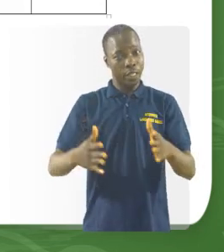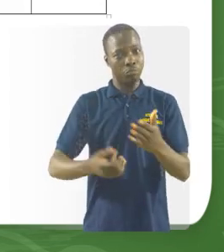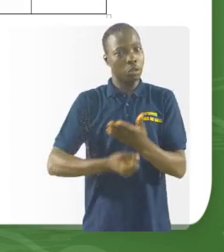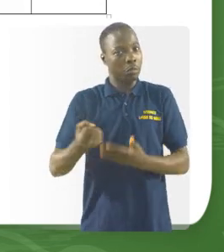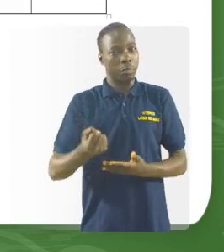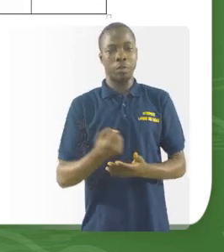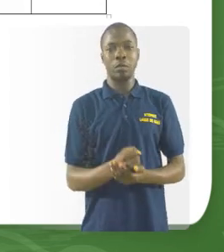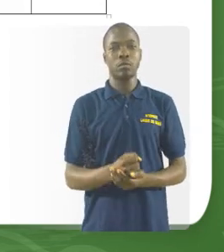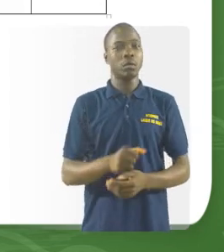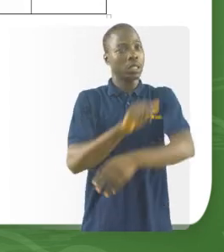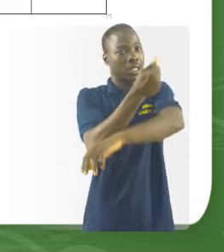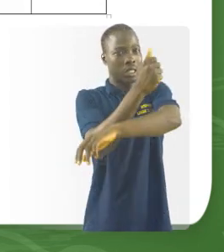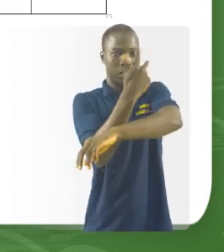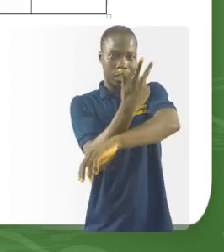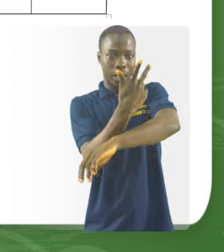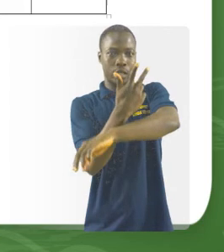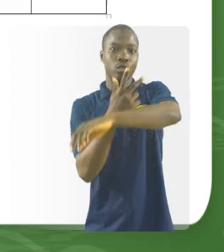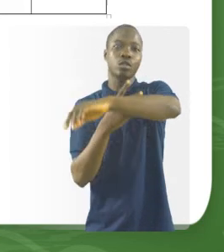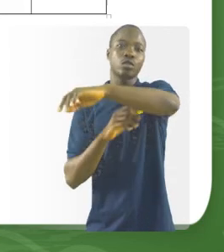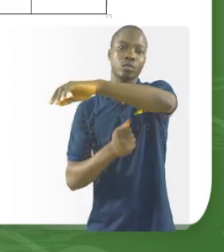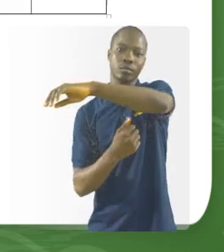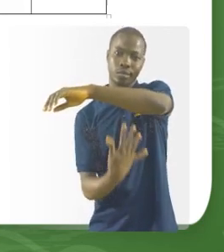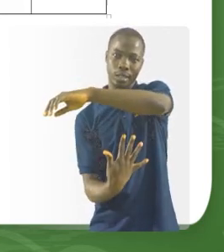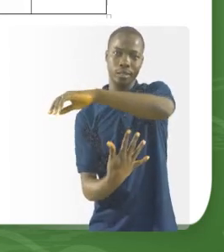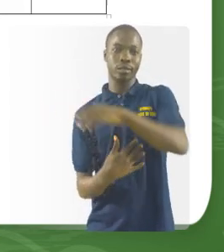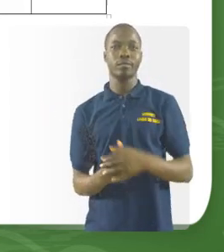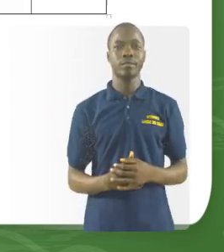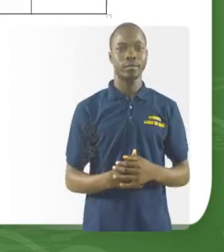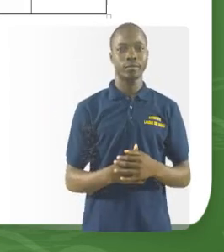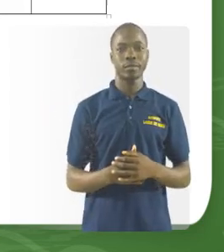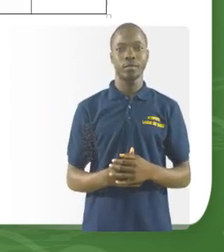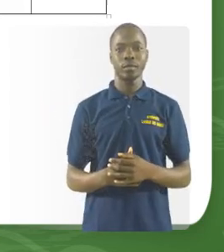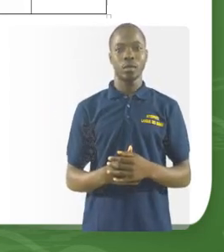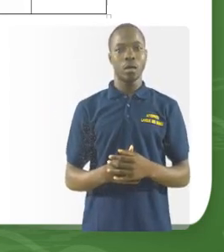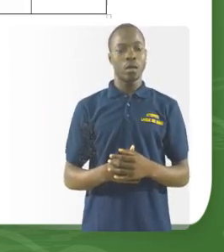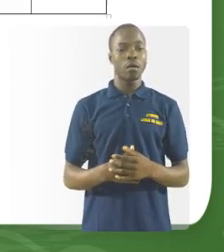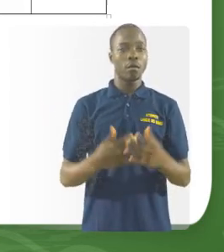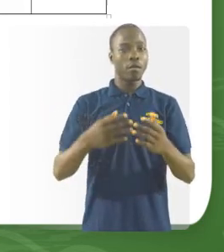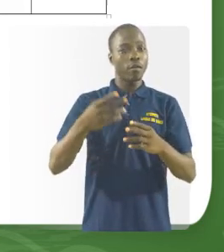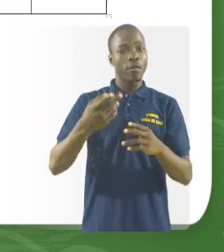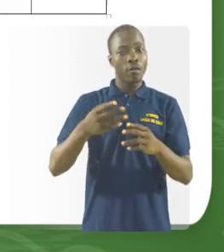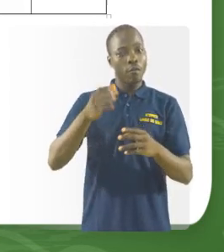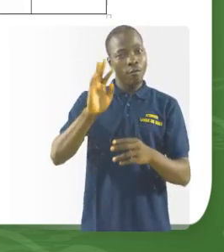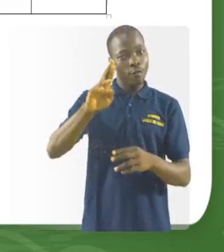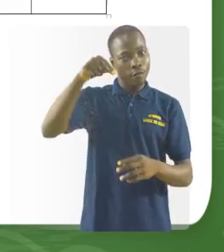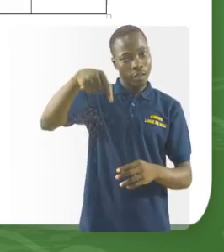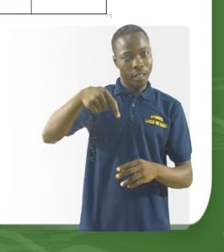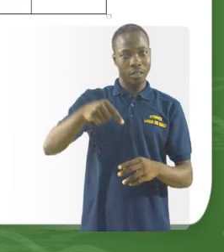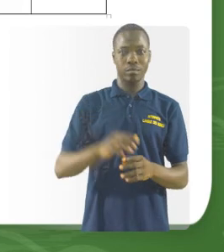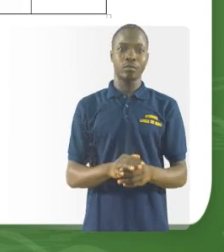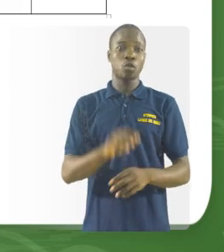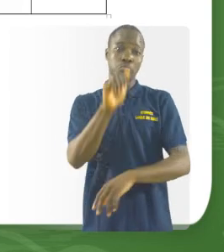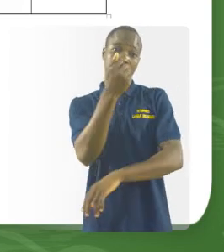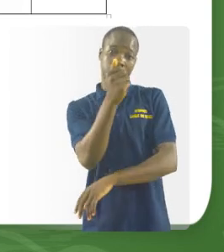obtient 13 sur 15. La fréquence cumulée croissante de la modalité